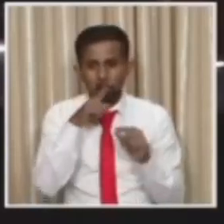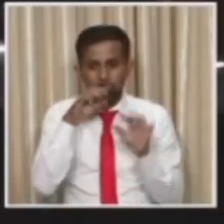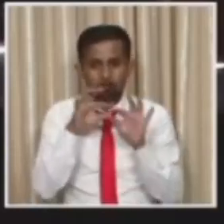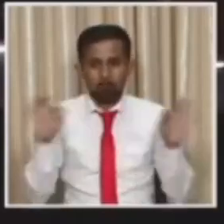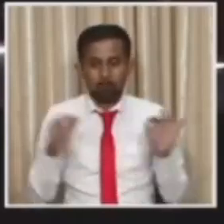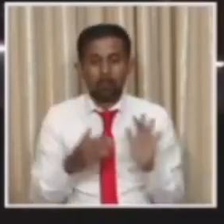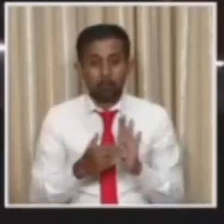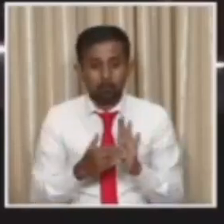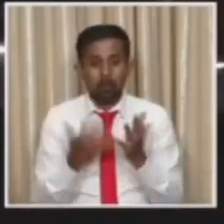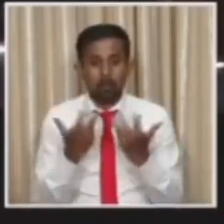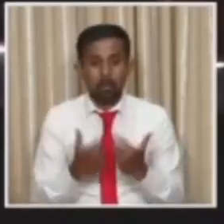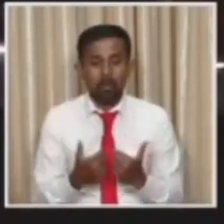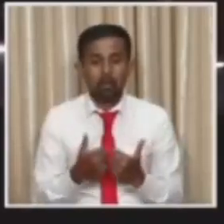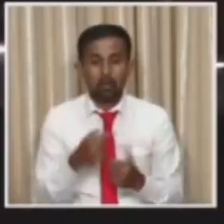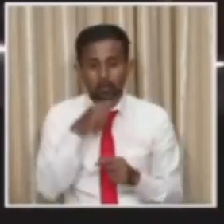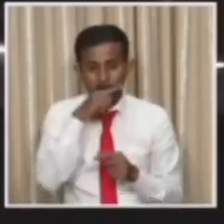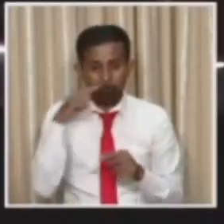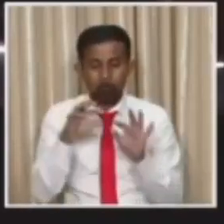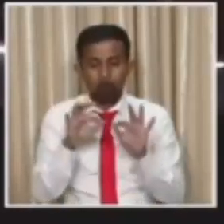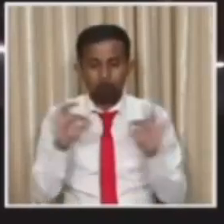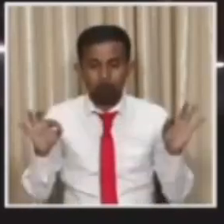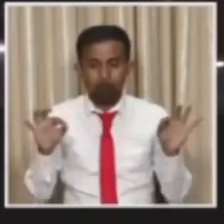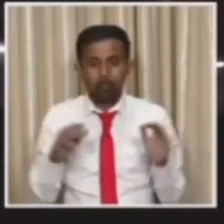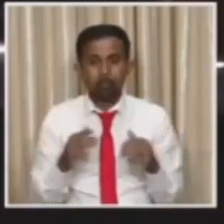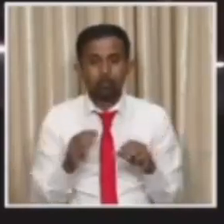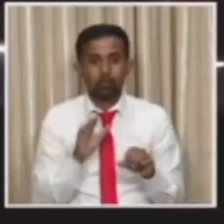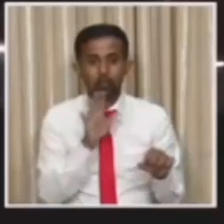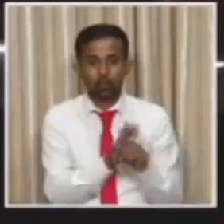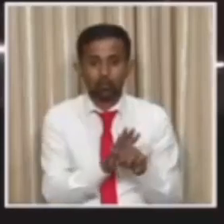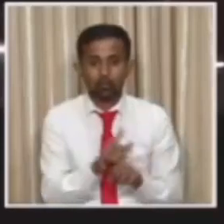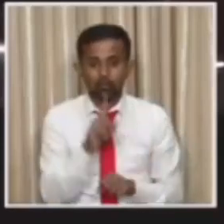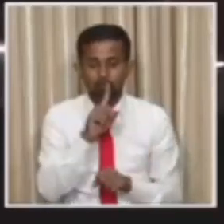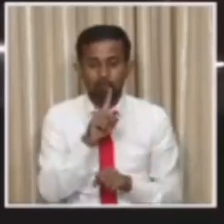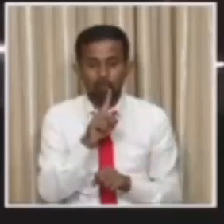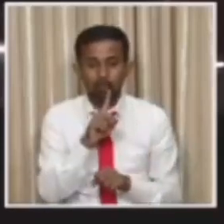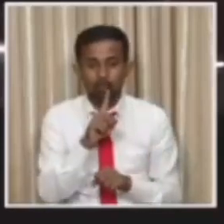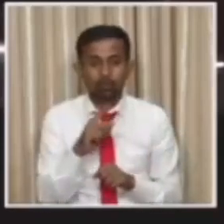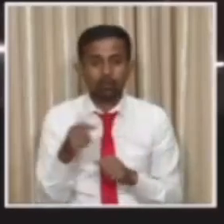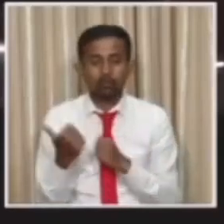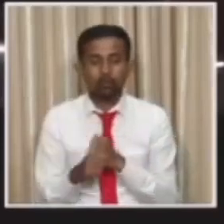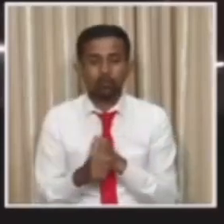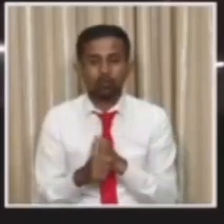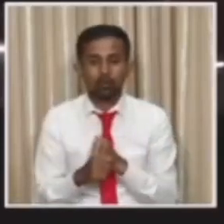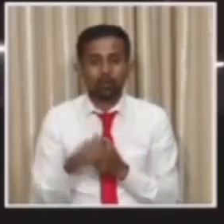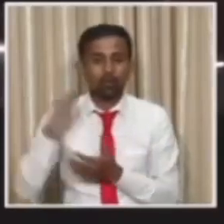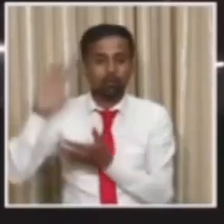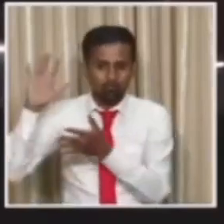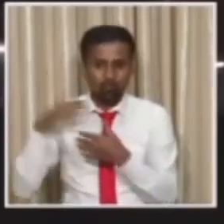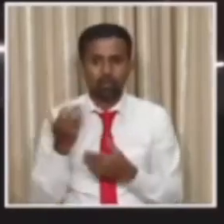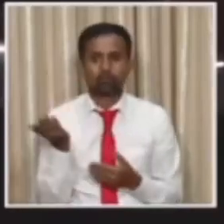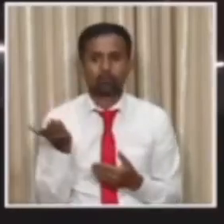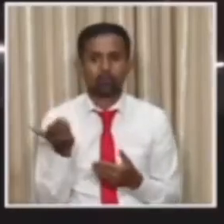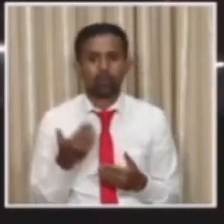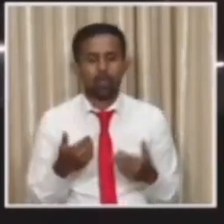ගේනවා මිලියන් ගානක ඩොලර් මිලියන් ගානක හඳුන් කූරු විතරක් ගේනවා ඒකත් උණපටේකින් උණපටෙන් හදන ඒ කූර හදන්නේ උණපටේ ඒව පිටරටින් ගේන්නේ